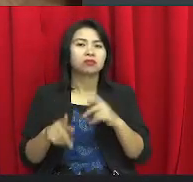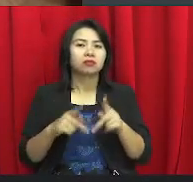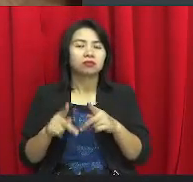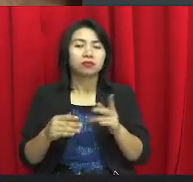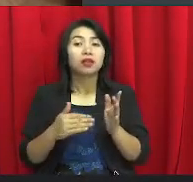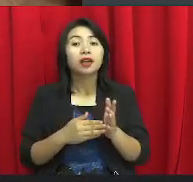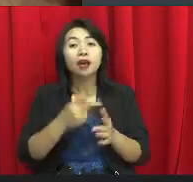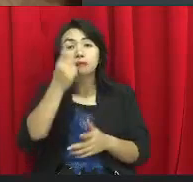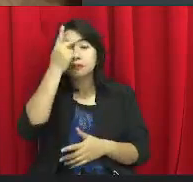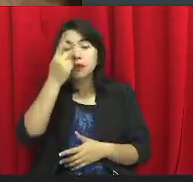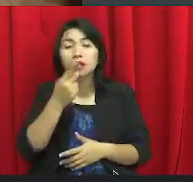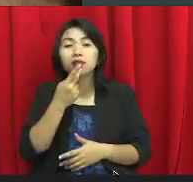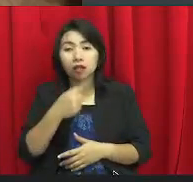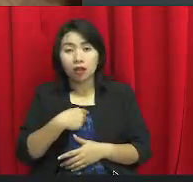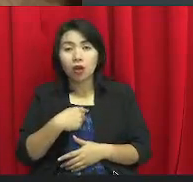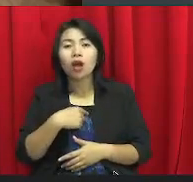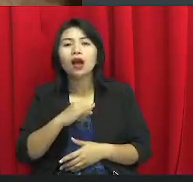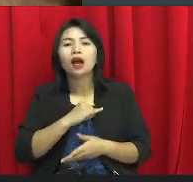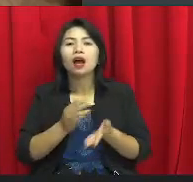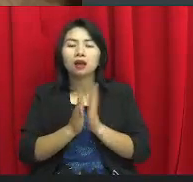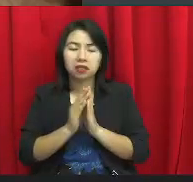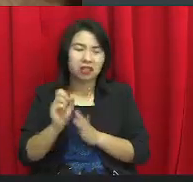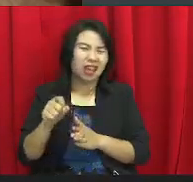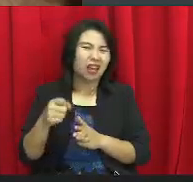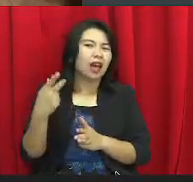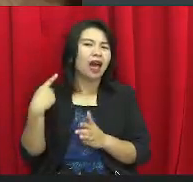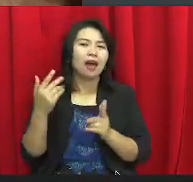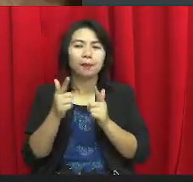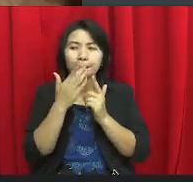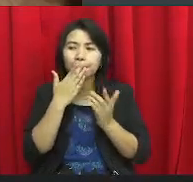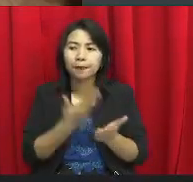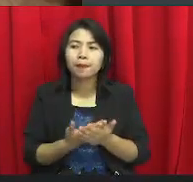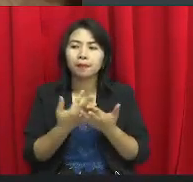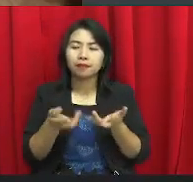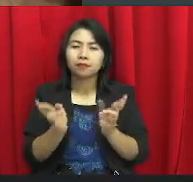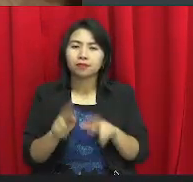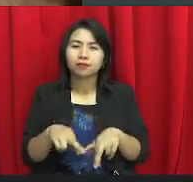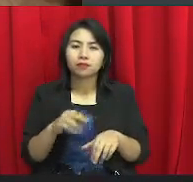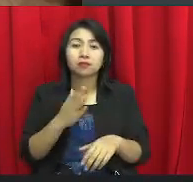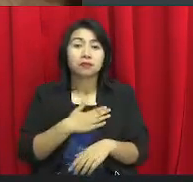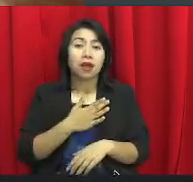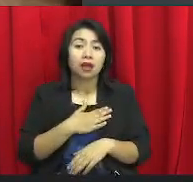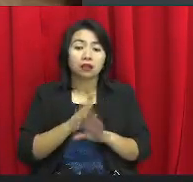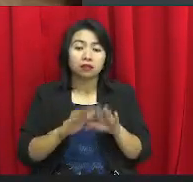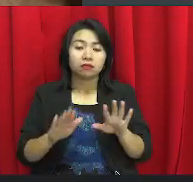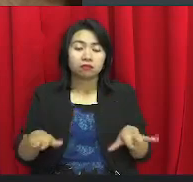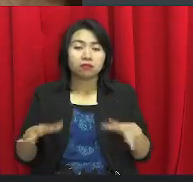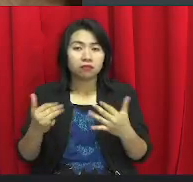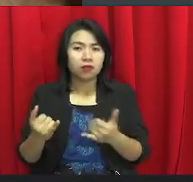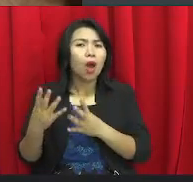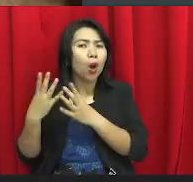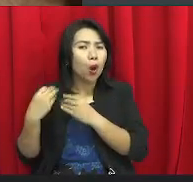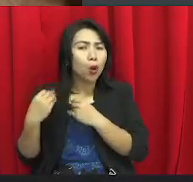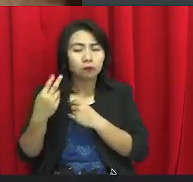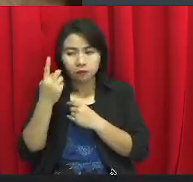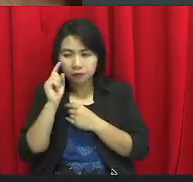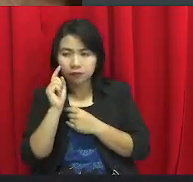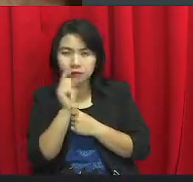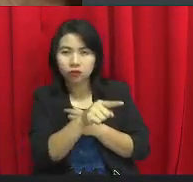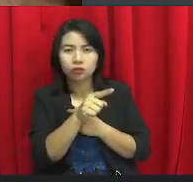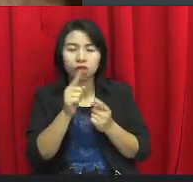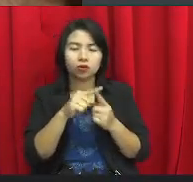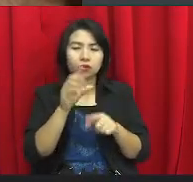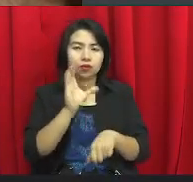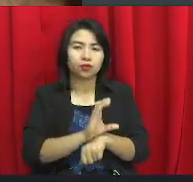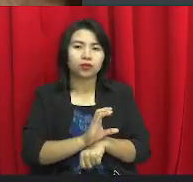parents po ang tinatanong ko, sabi niya maganda. So kaya nga sabi niya, ayong mga anak ko, saan ay makarating din dyan sa church. So kaya mga